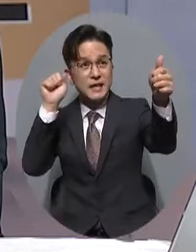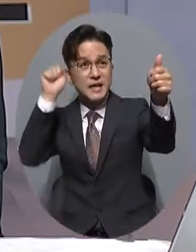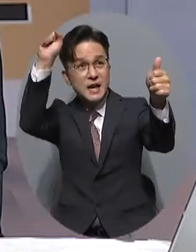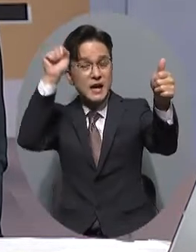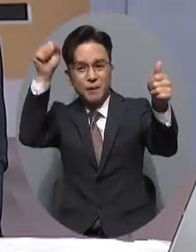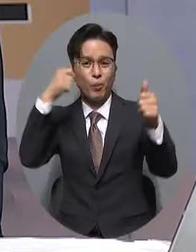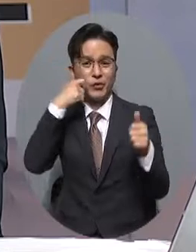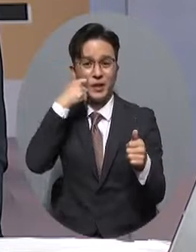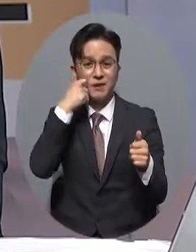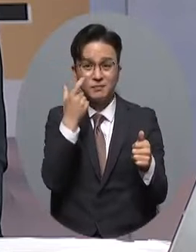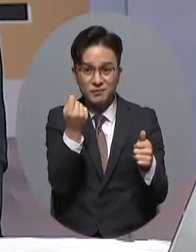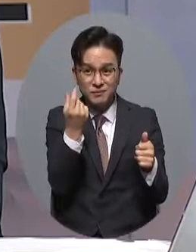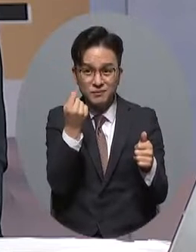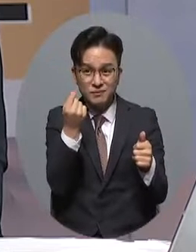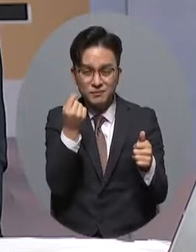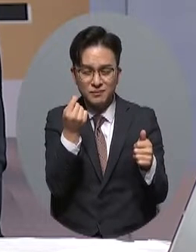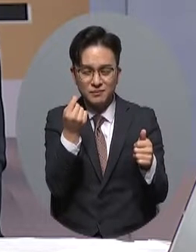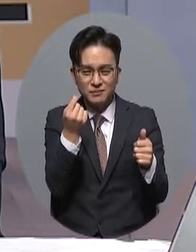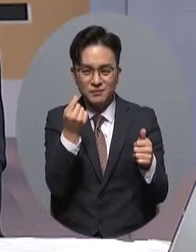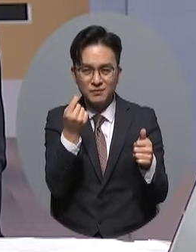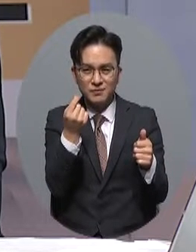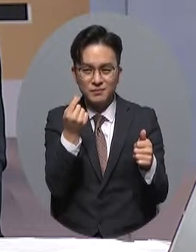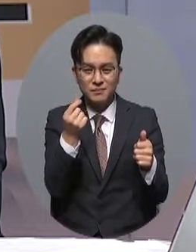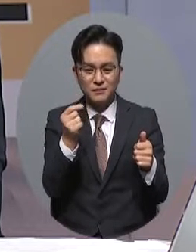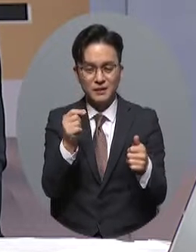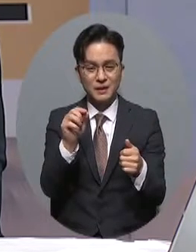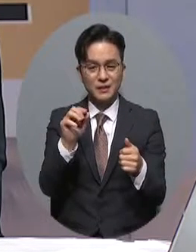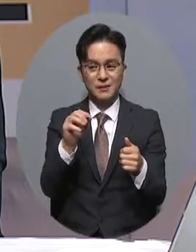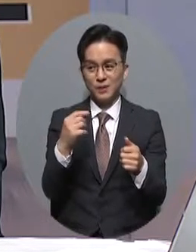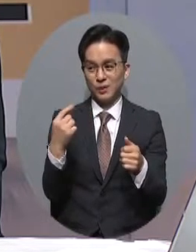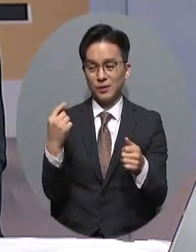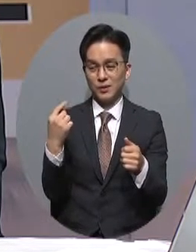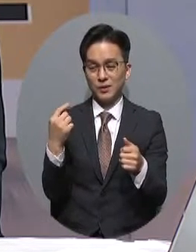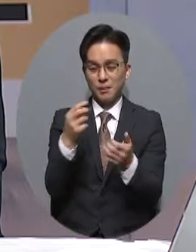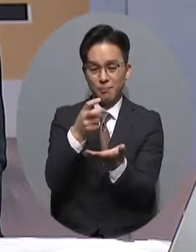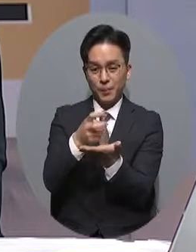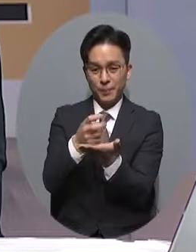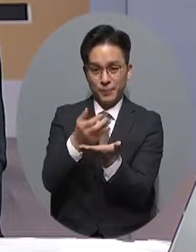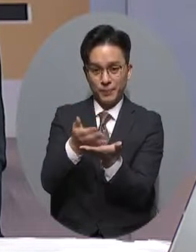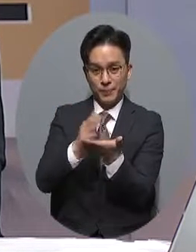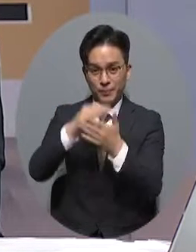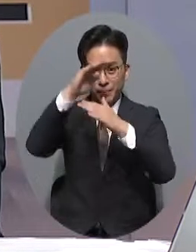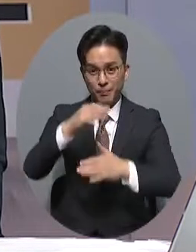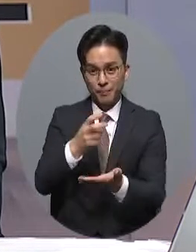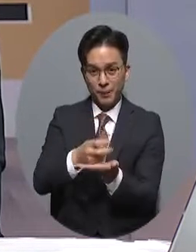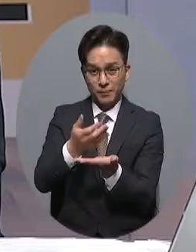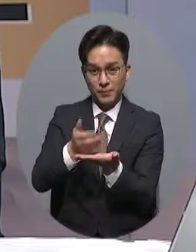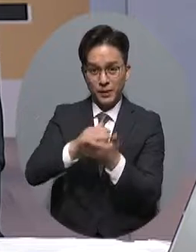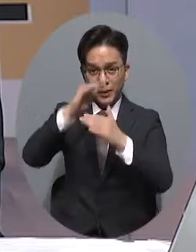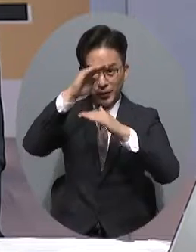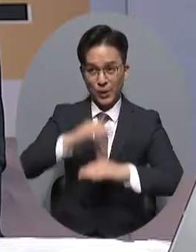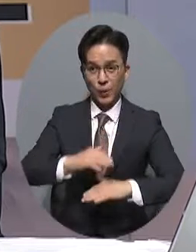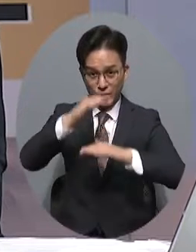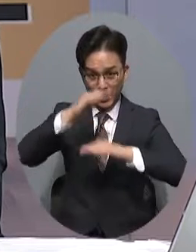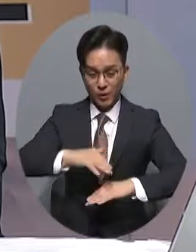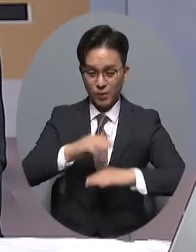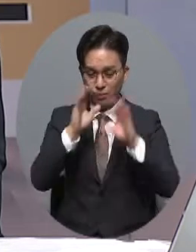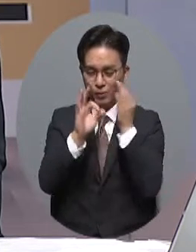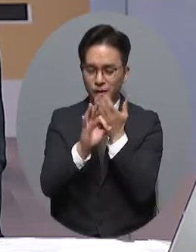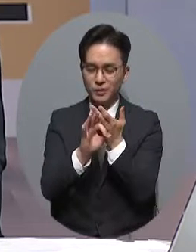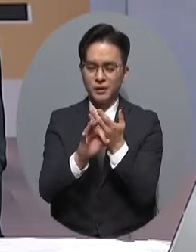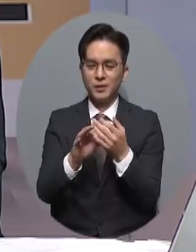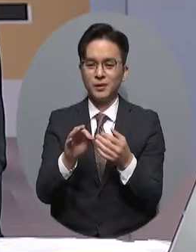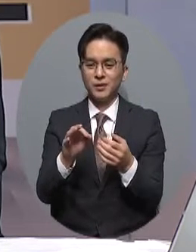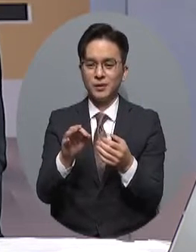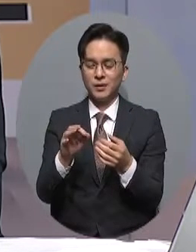이제 앞으로는 그 하청 노조에서 원청으로 찾아가서 쟁의를 해서 손해를 입혀도 손해배상 청구할 수